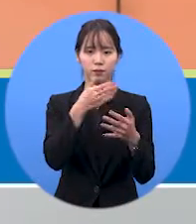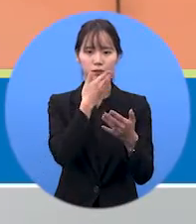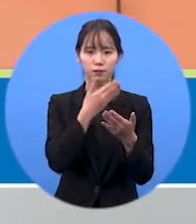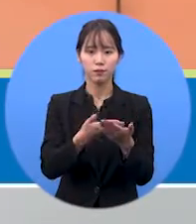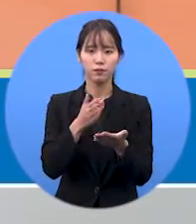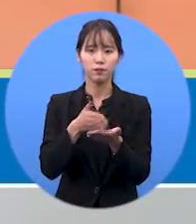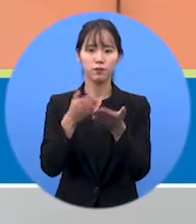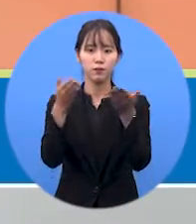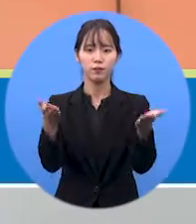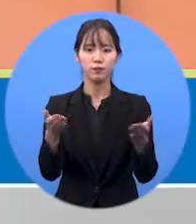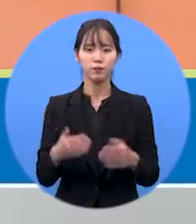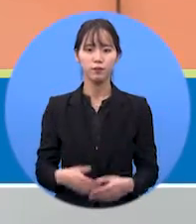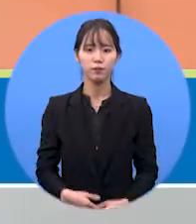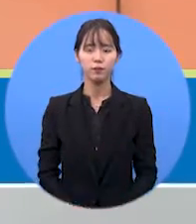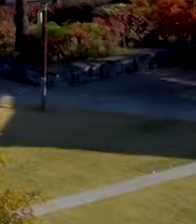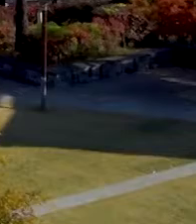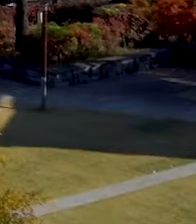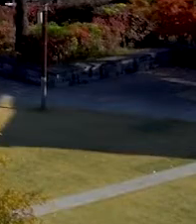첫째 주 주요 뉴스입니다.